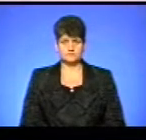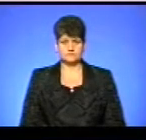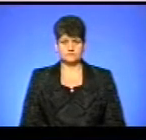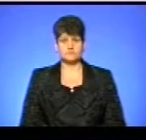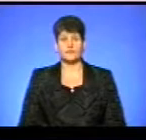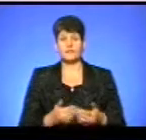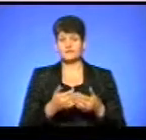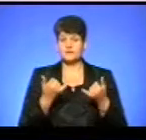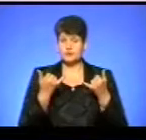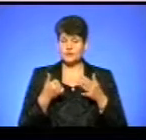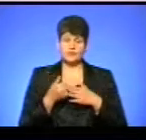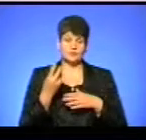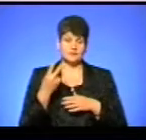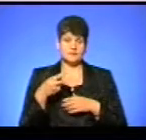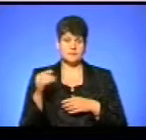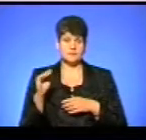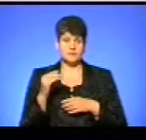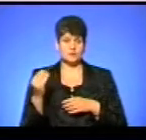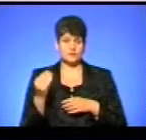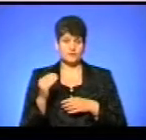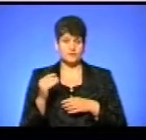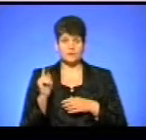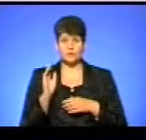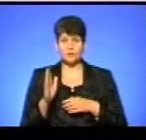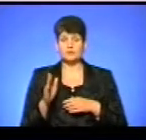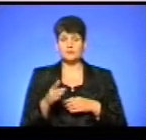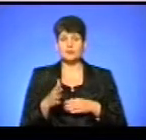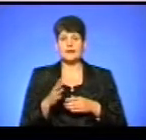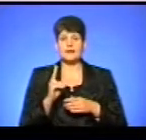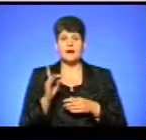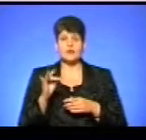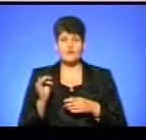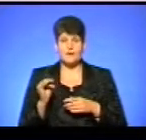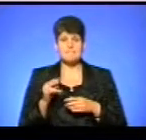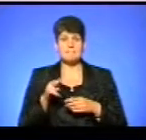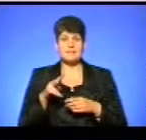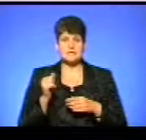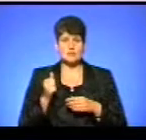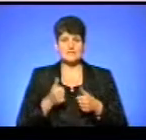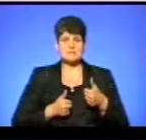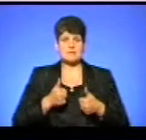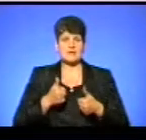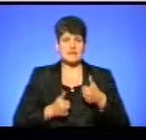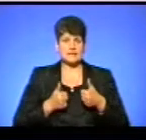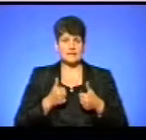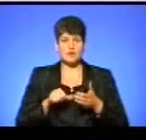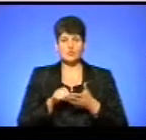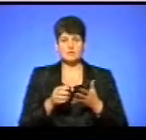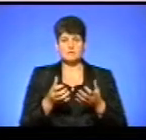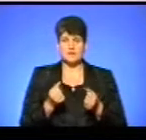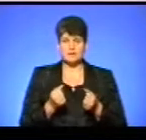Від сьогодні до 21 жовтня у Тернополі триватиме краєва пластова спартакіада. Участь візьмуть пластуни